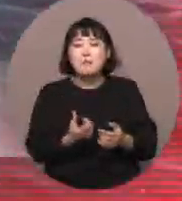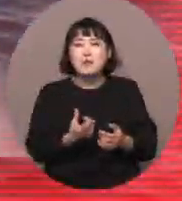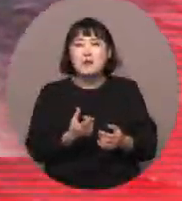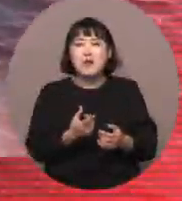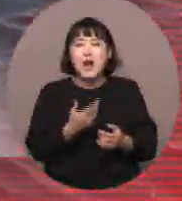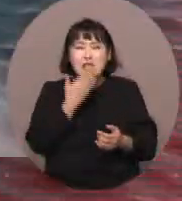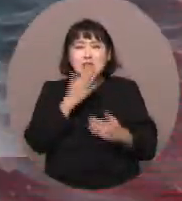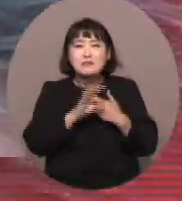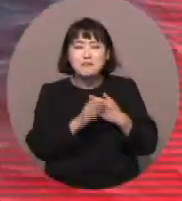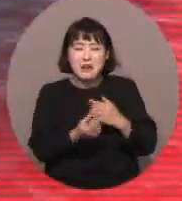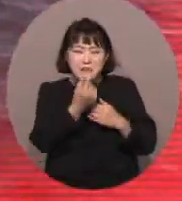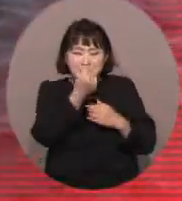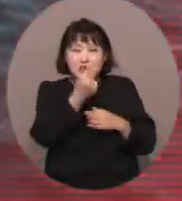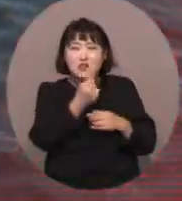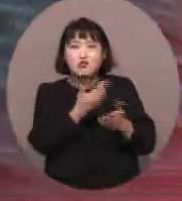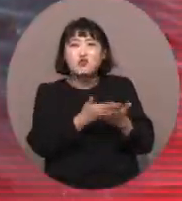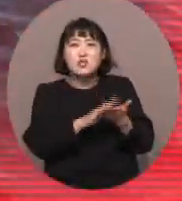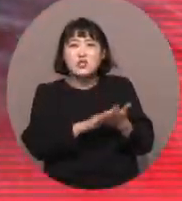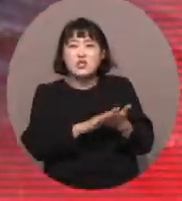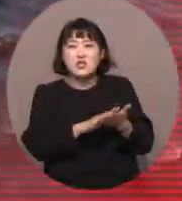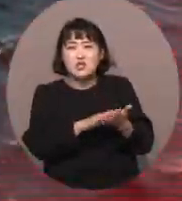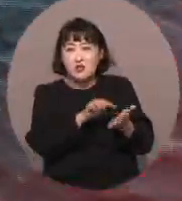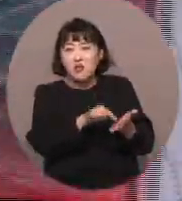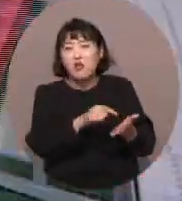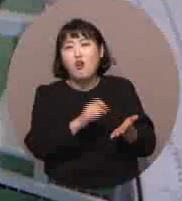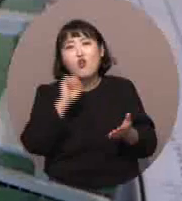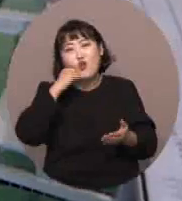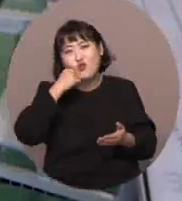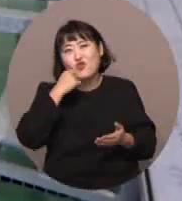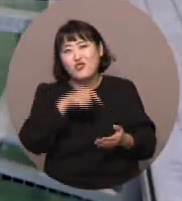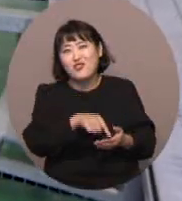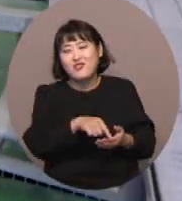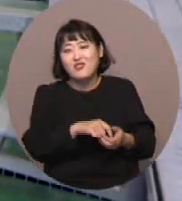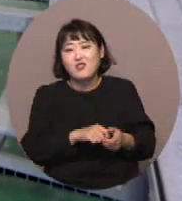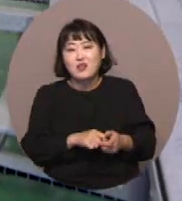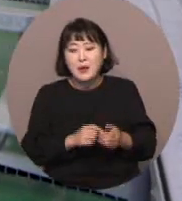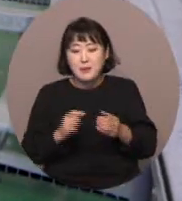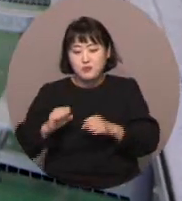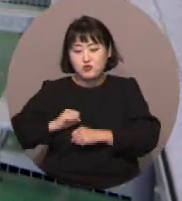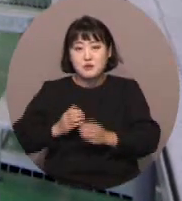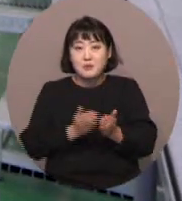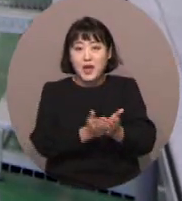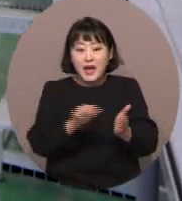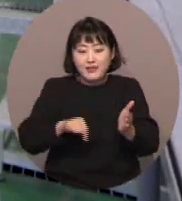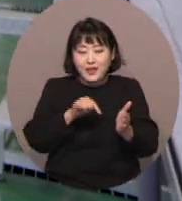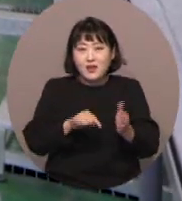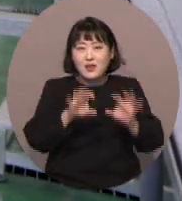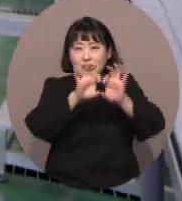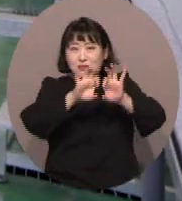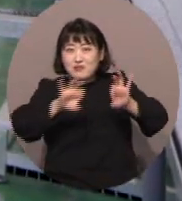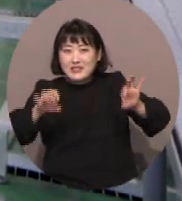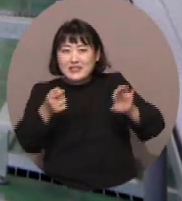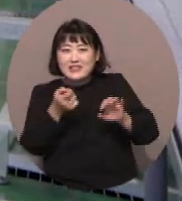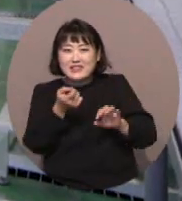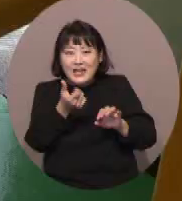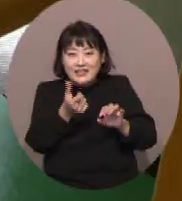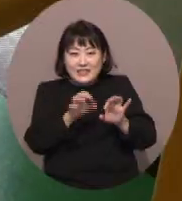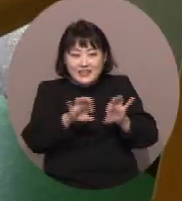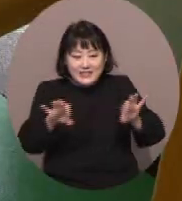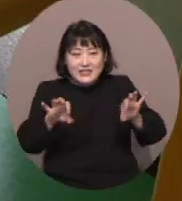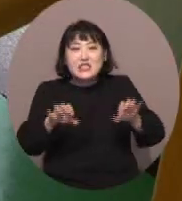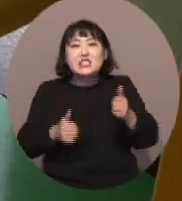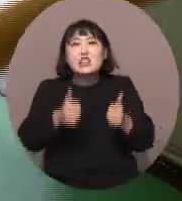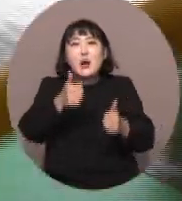최적의 해법을 찾는게 쉽지 않은 과제입니다 해군 함정에 소화 배관을 축소한 실험 장비입니다